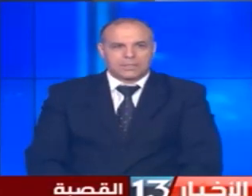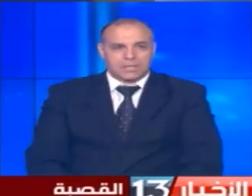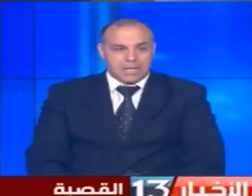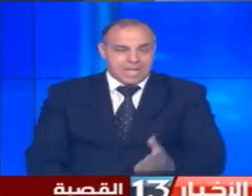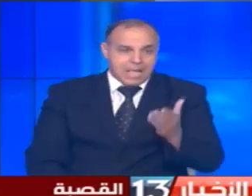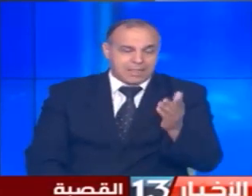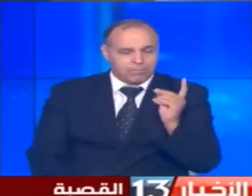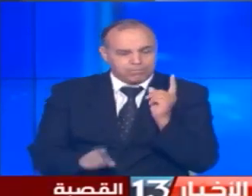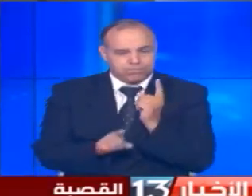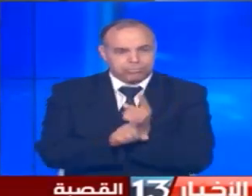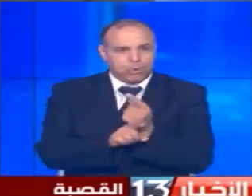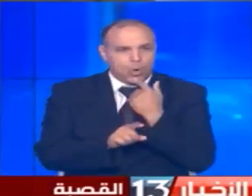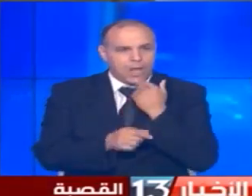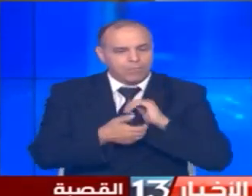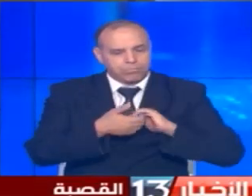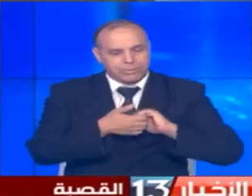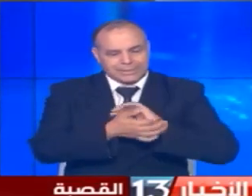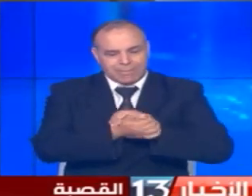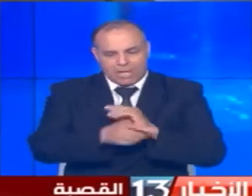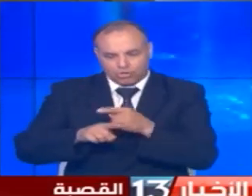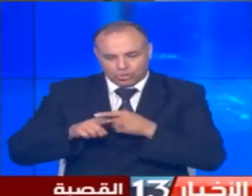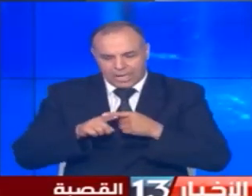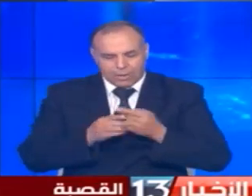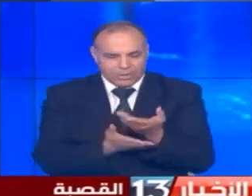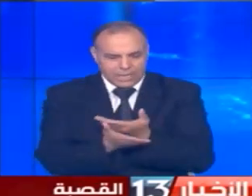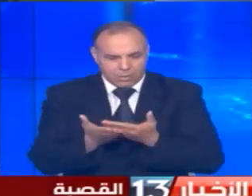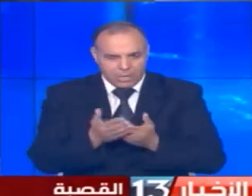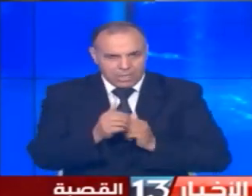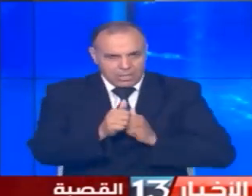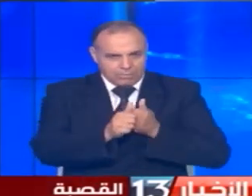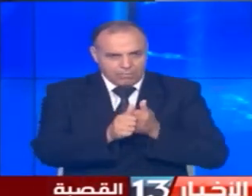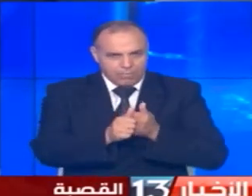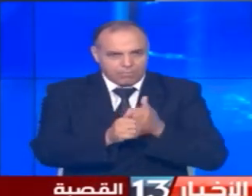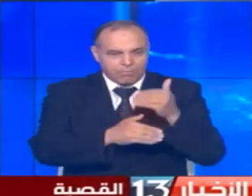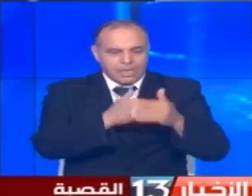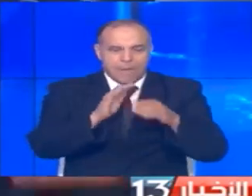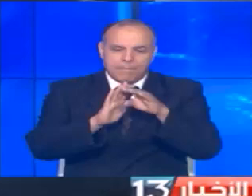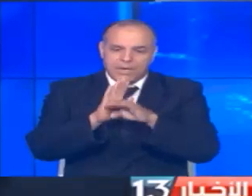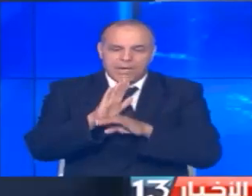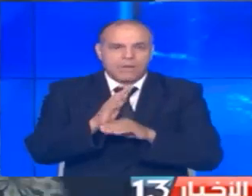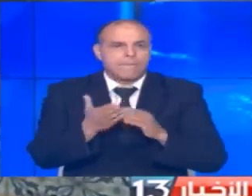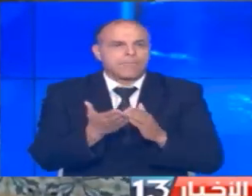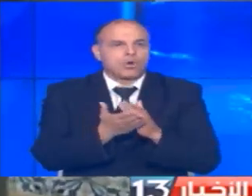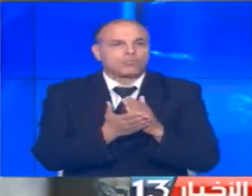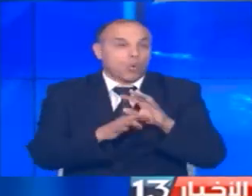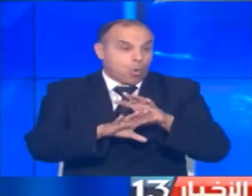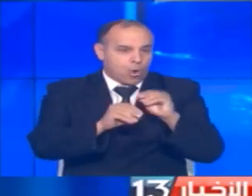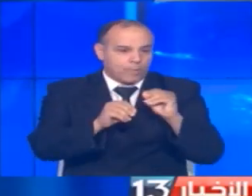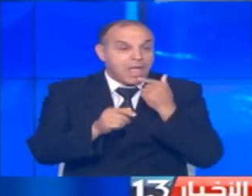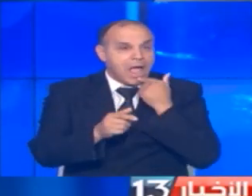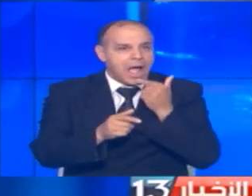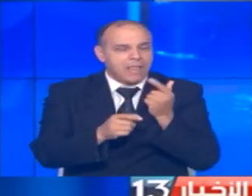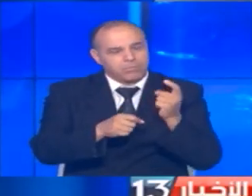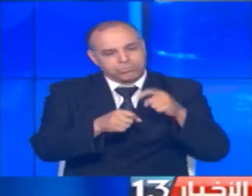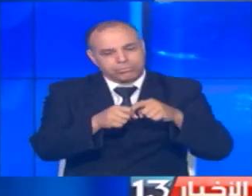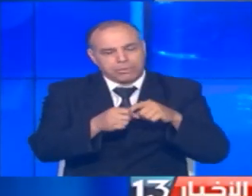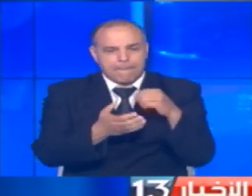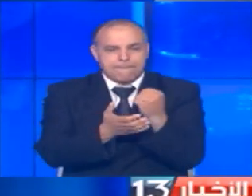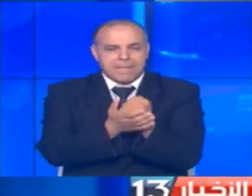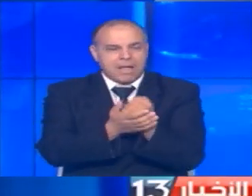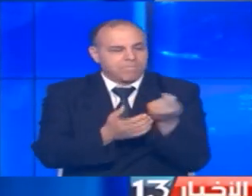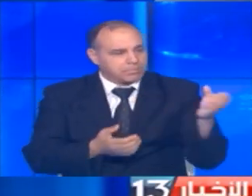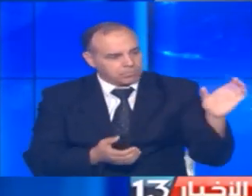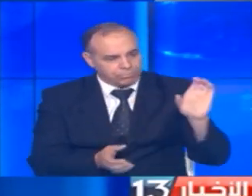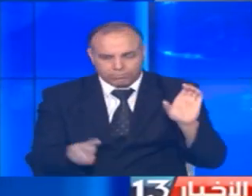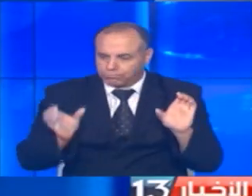ويأتي هذا اللقاء في إطار تعزيز سبل الشراكة والتعاون ومتابعة تقدم البرامج والمشاريع التنموية التي يساهم البنك في